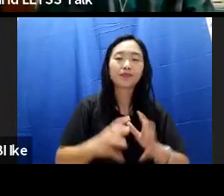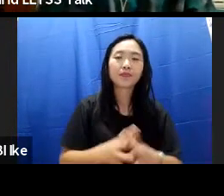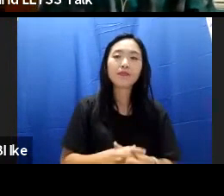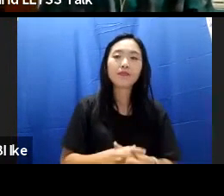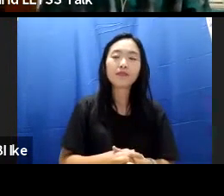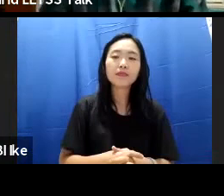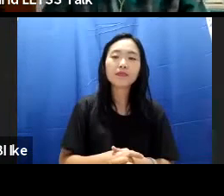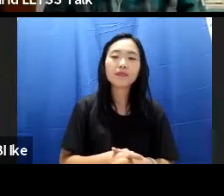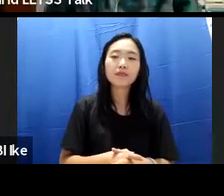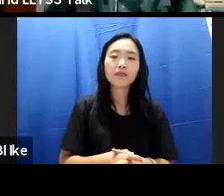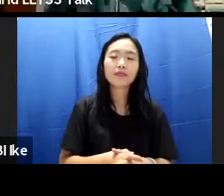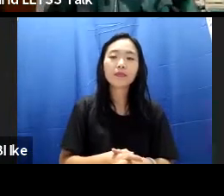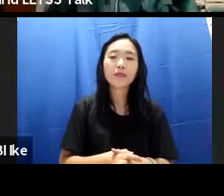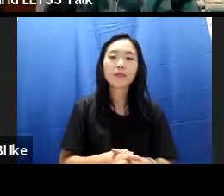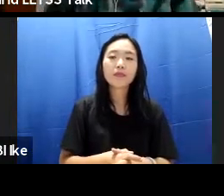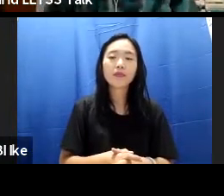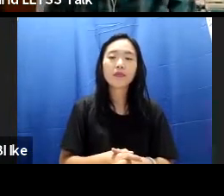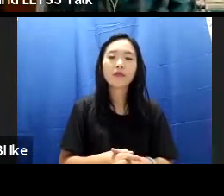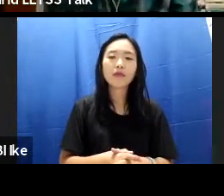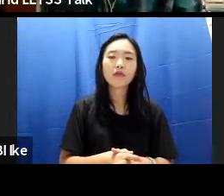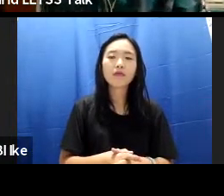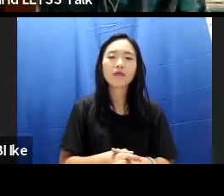di akademi juga